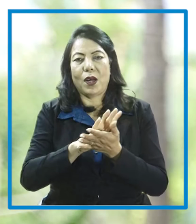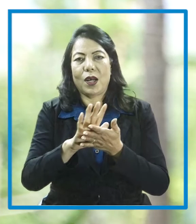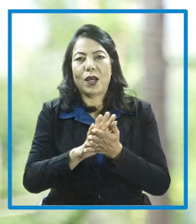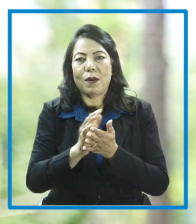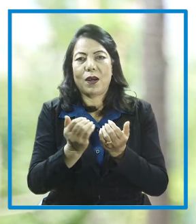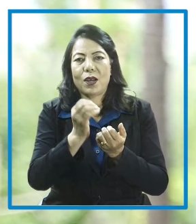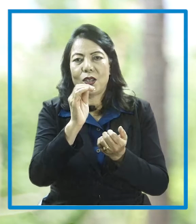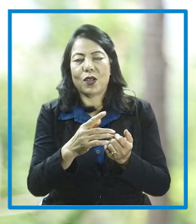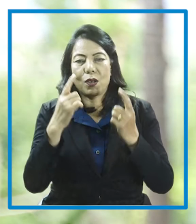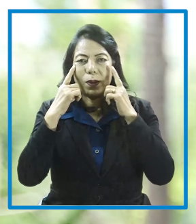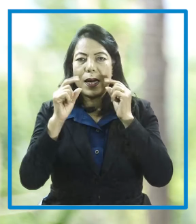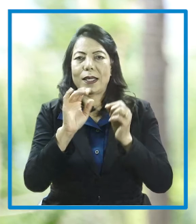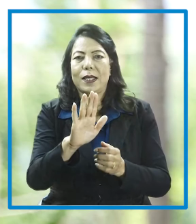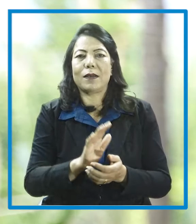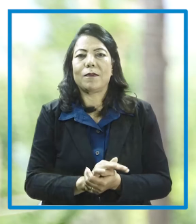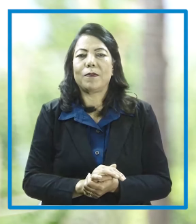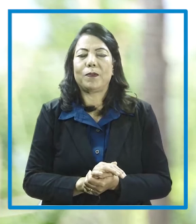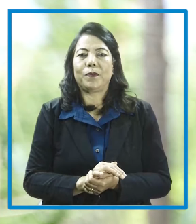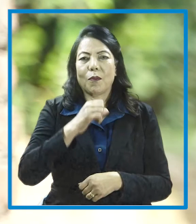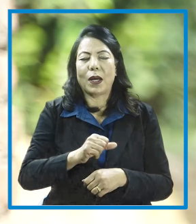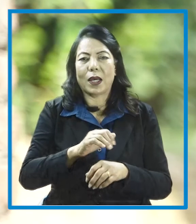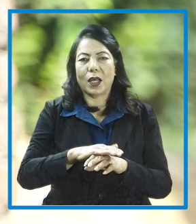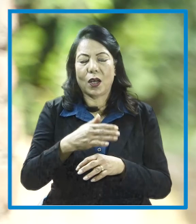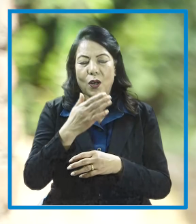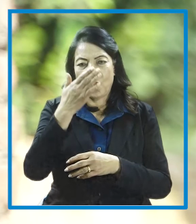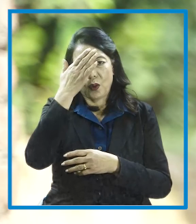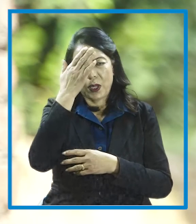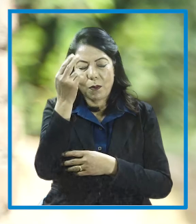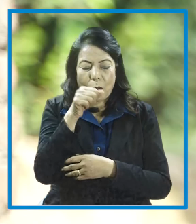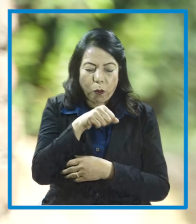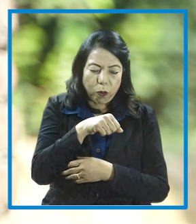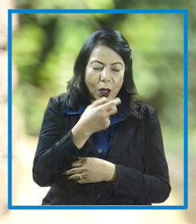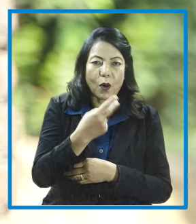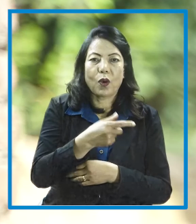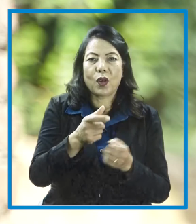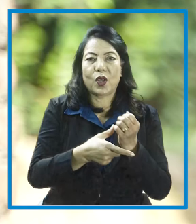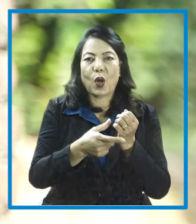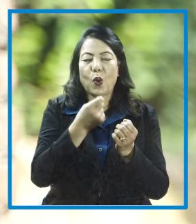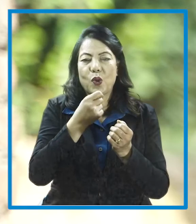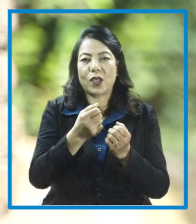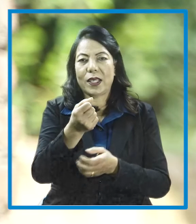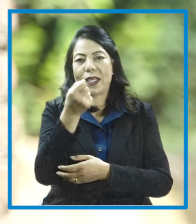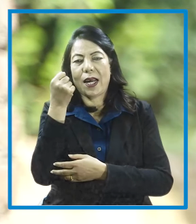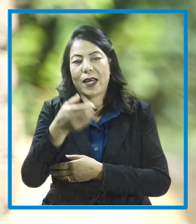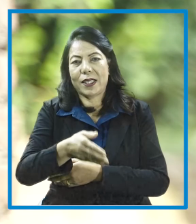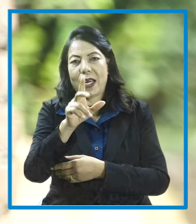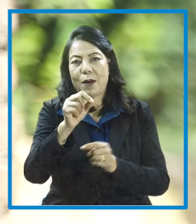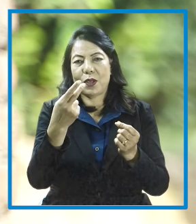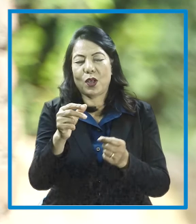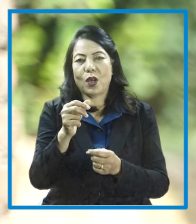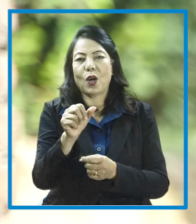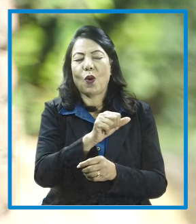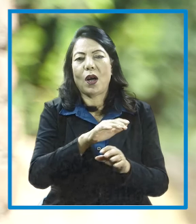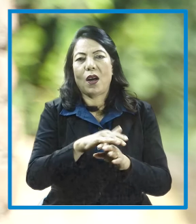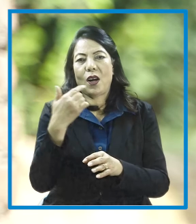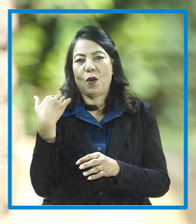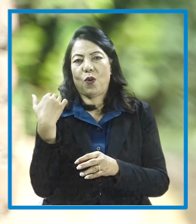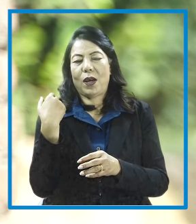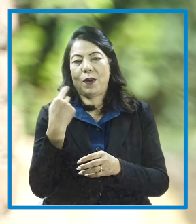आफै निर्मूल गर्न सक्ने भन्ने आशा छ सर बाख्राहरू यसो झोक्राउँथे औषधहरू लिन धार्के टाढै जानु पर्थ्यो